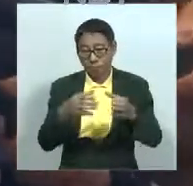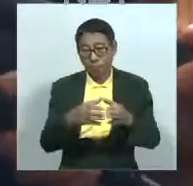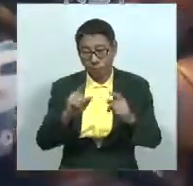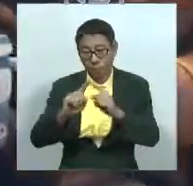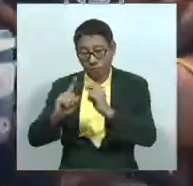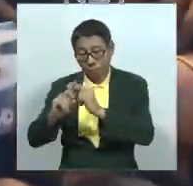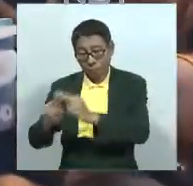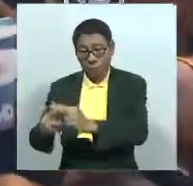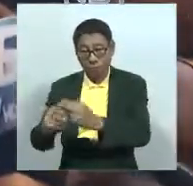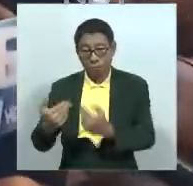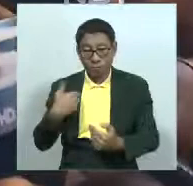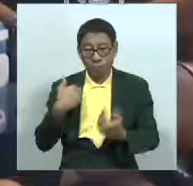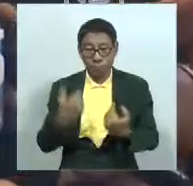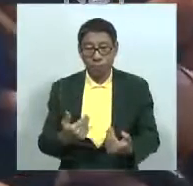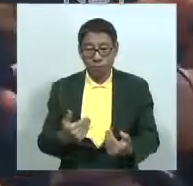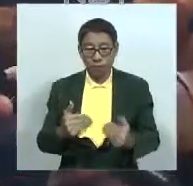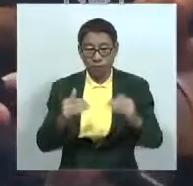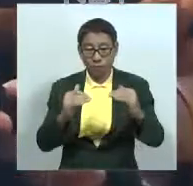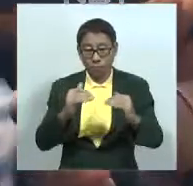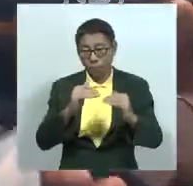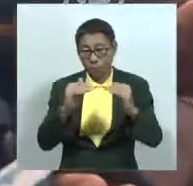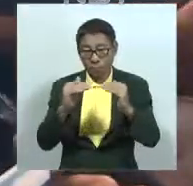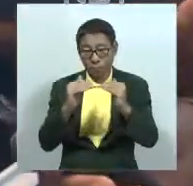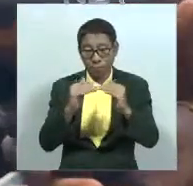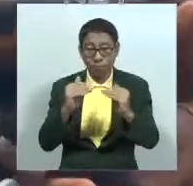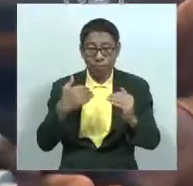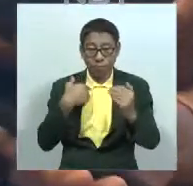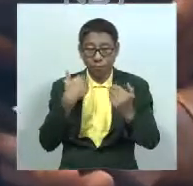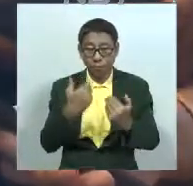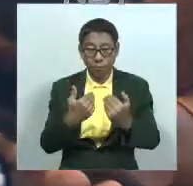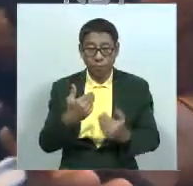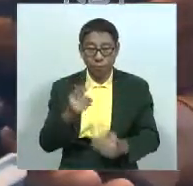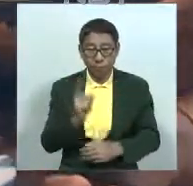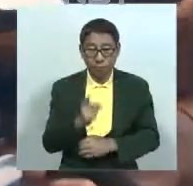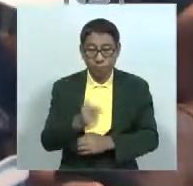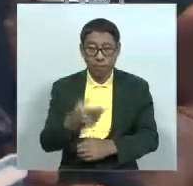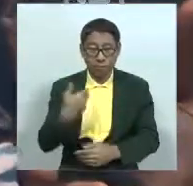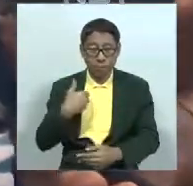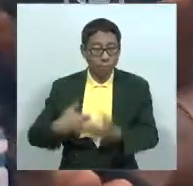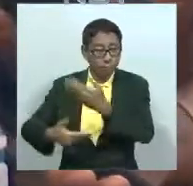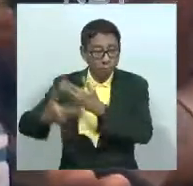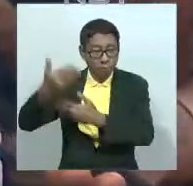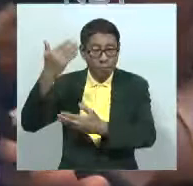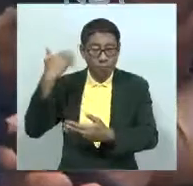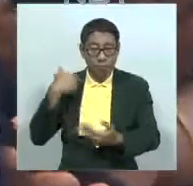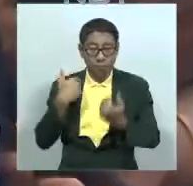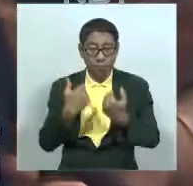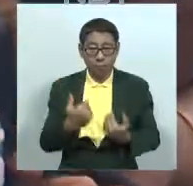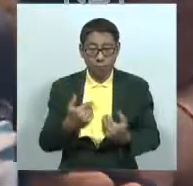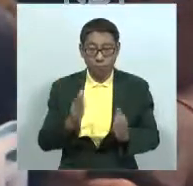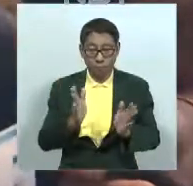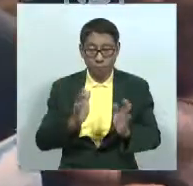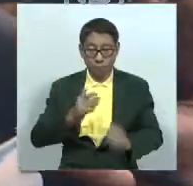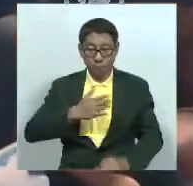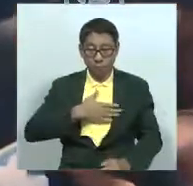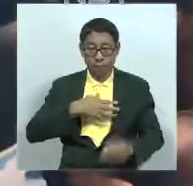ก็ปริ่มหน่อยนะแต่ว่าก็ต้องระวังแต่ว่าที่จริงก็เคยมี สมัยที่ผมเป็นนายก